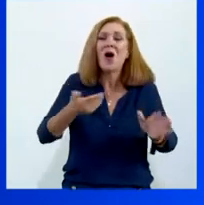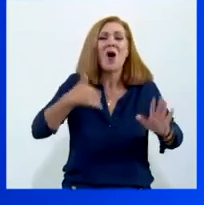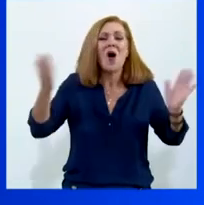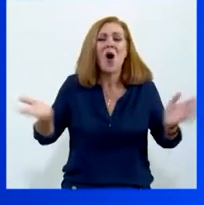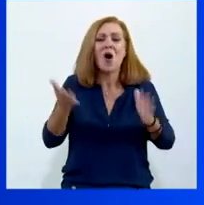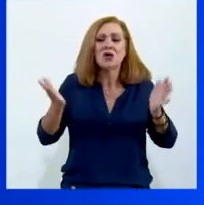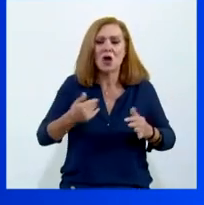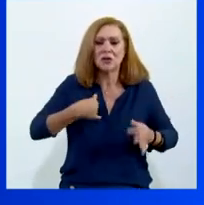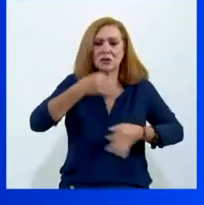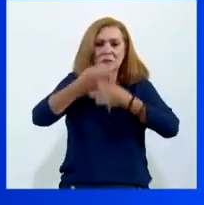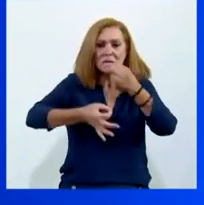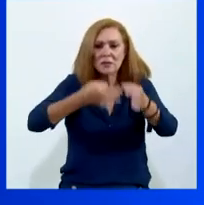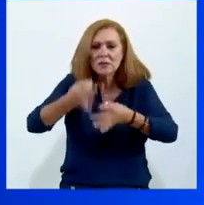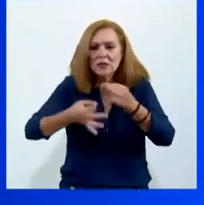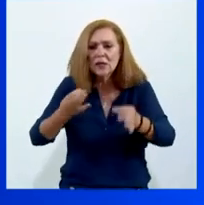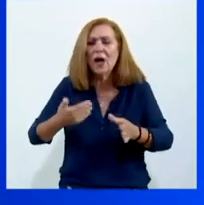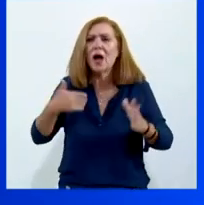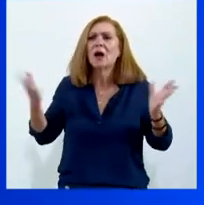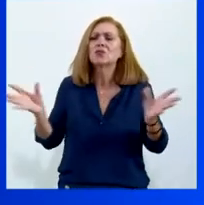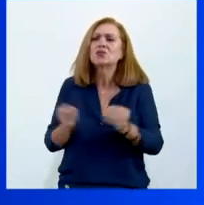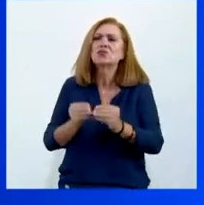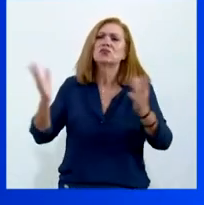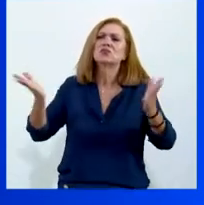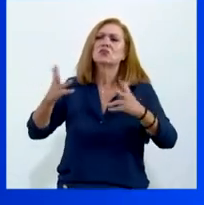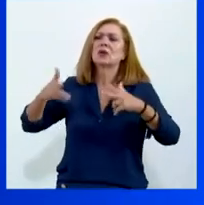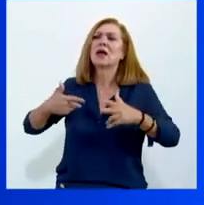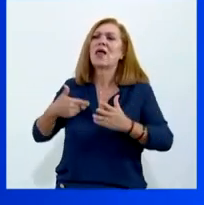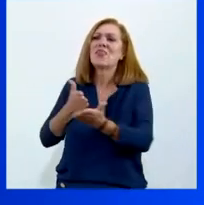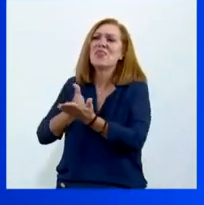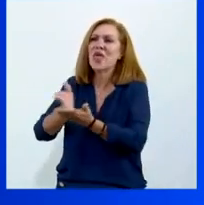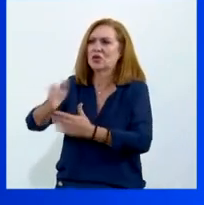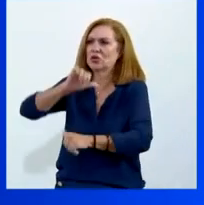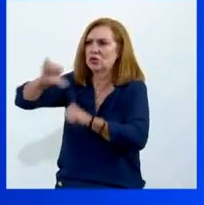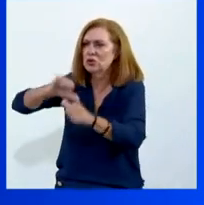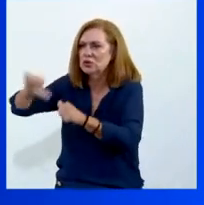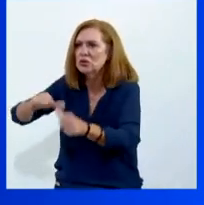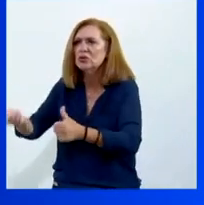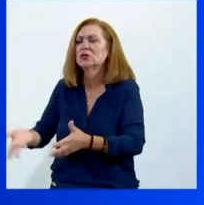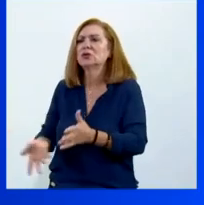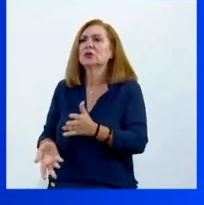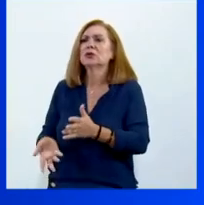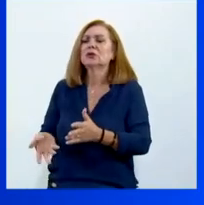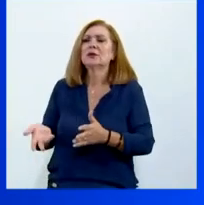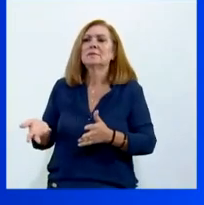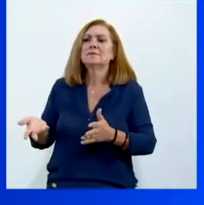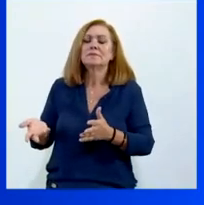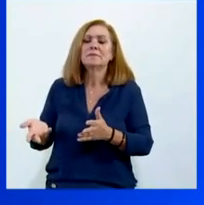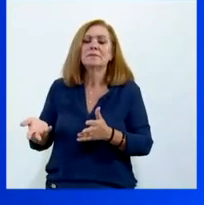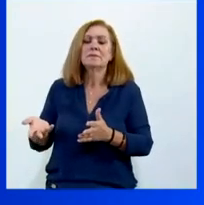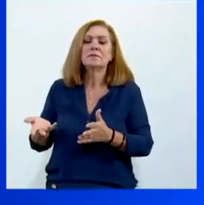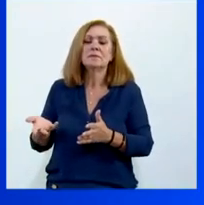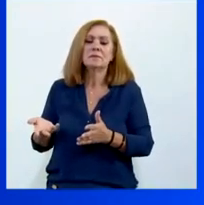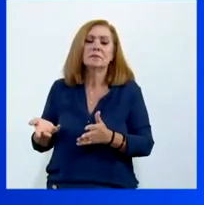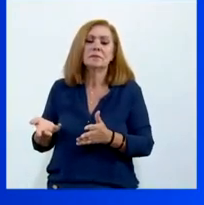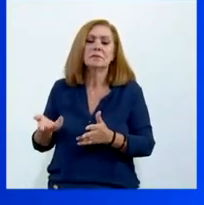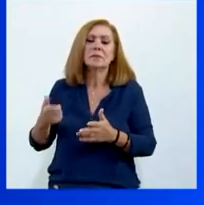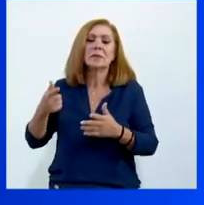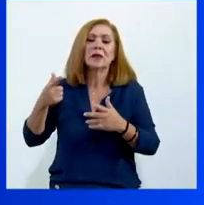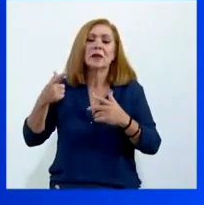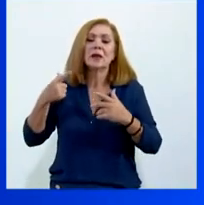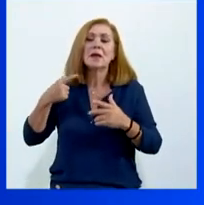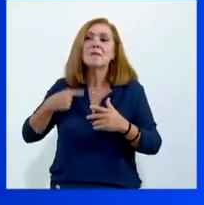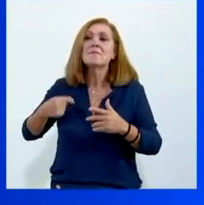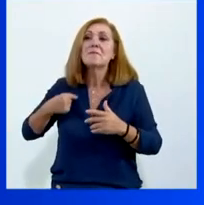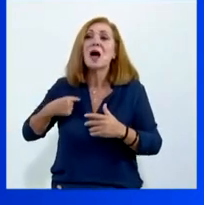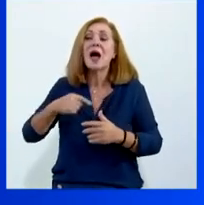εξαγγείλει για τις μεγάλες αλλαγές πρέπει να κάνουμε στη δικαιοσύνη. Για τον τρόπο με τον οποίο θα επιλέγουμε τα στελέχη της